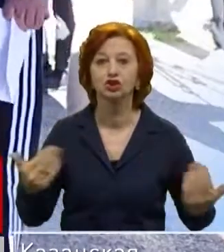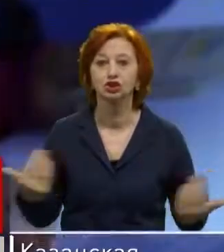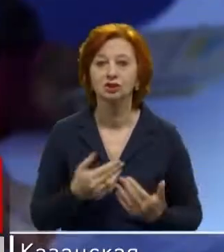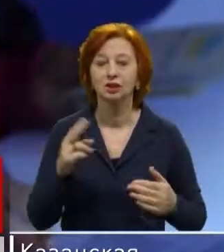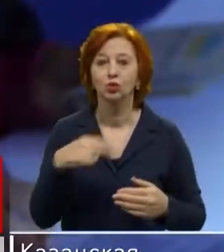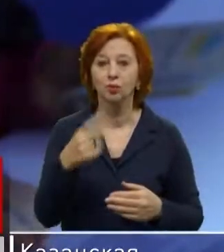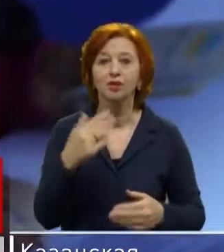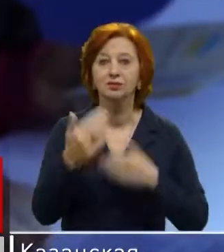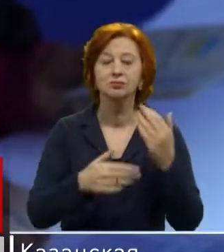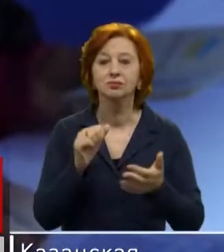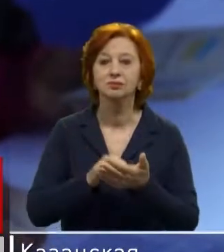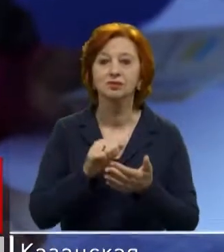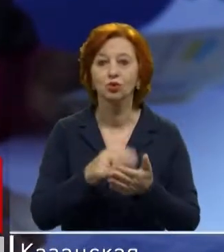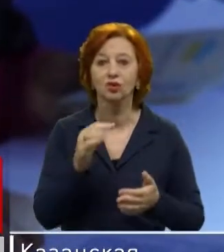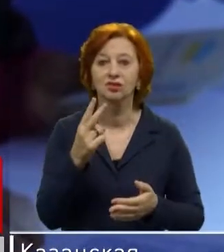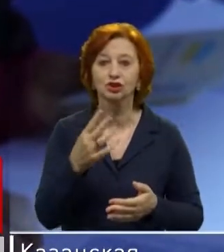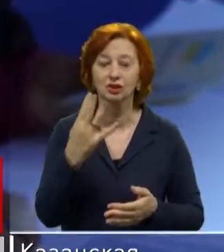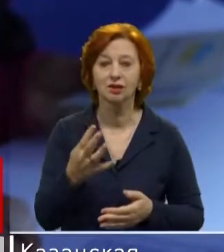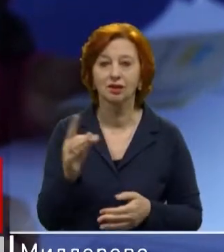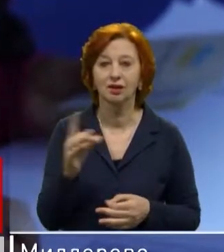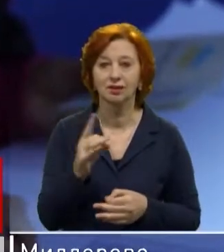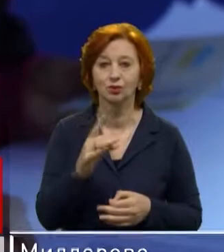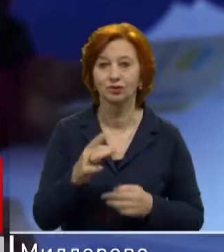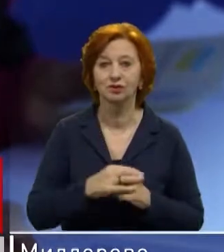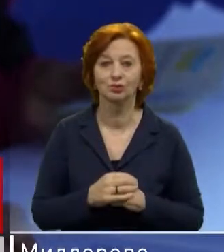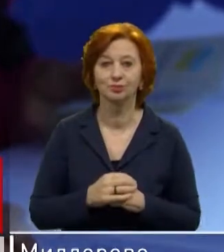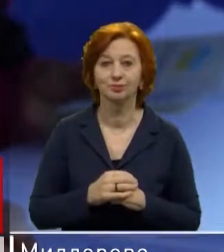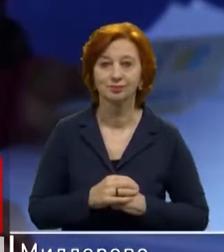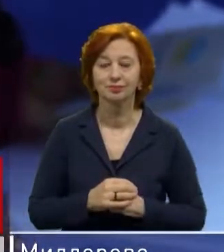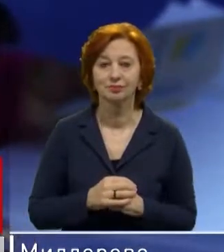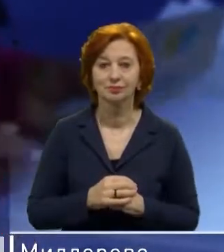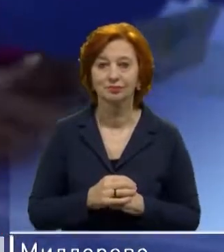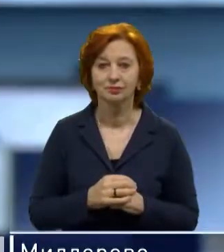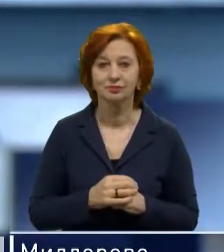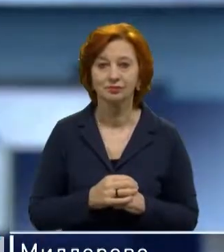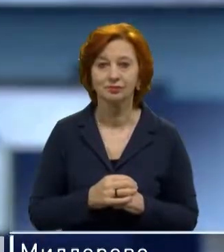Дарья Лисицкая, Дмитрий Дерещук, Дон-24, Ростов-на-Дону.